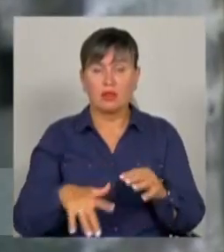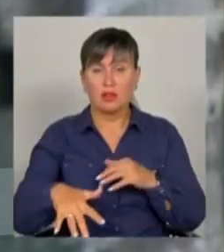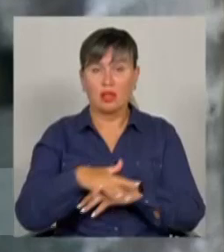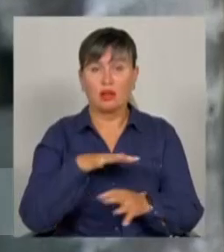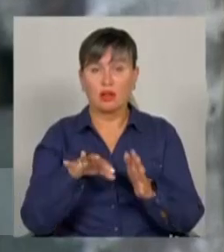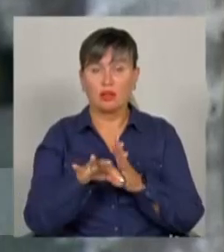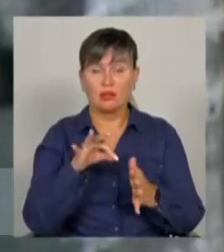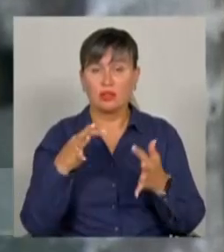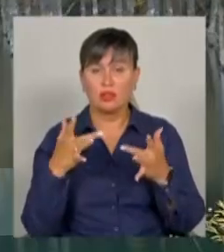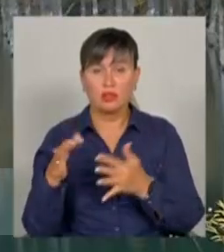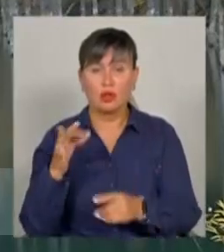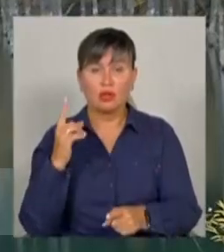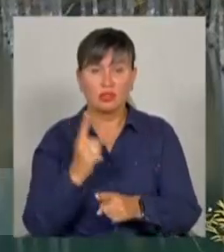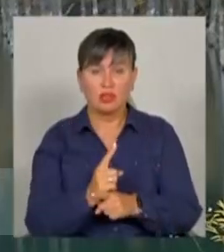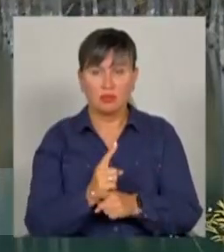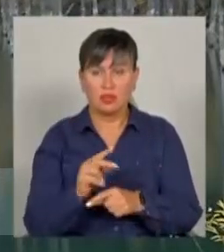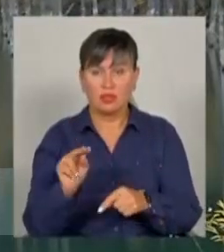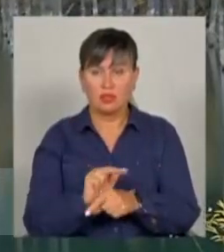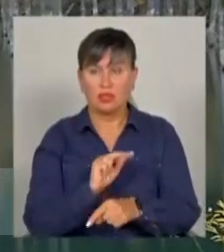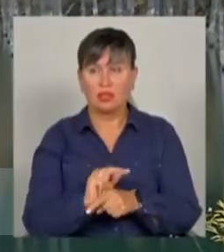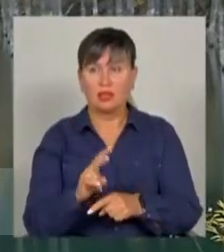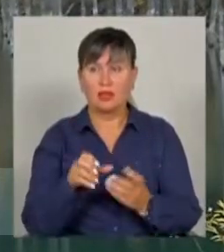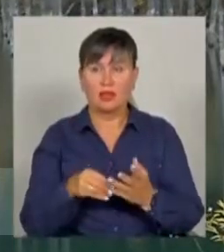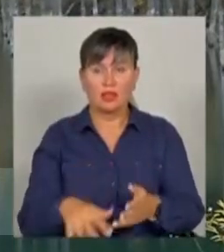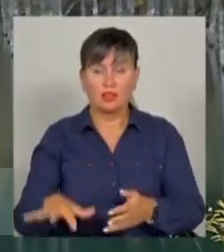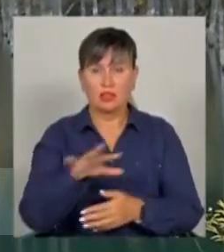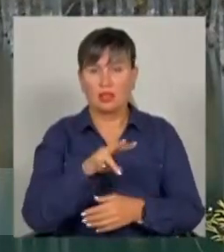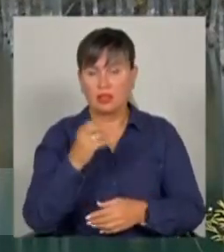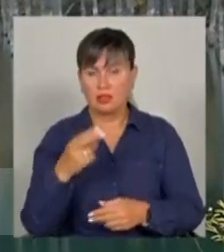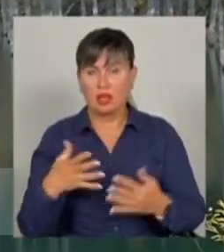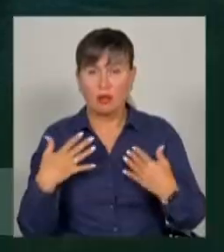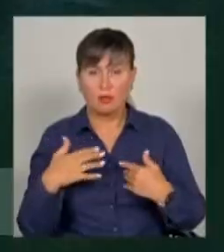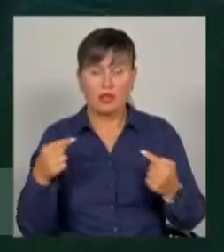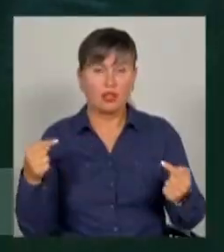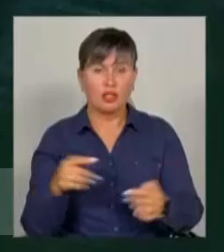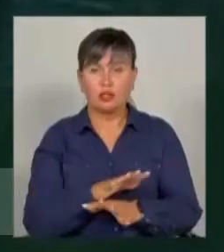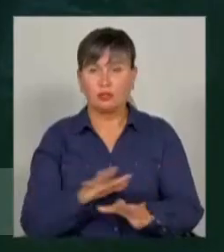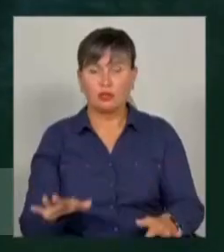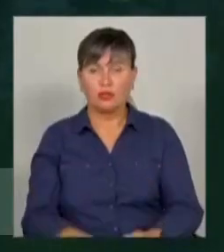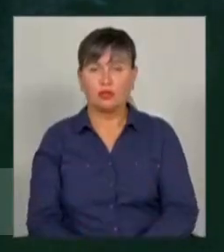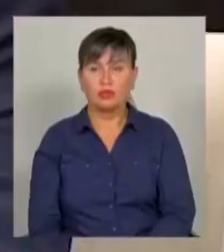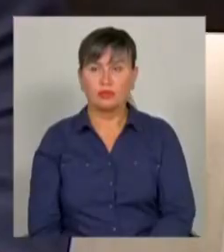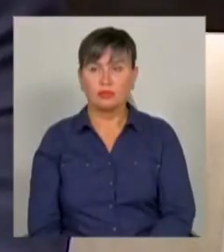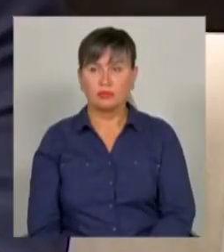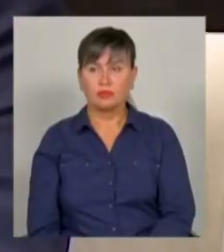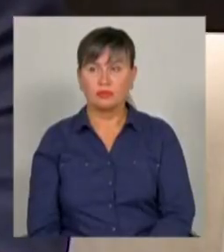избранника, требования о запрете капитального строительства на территории национального парка не соблюдаются.